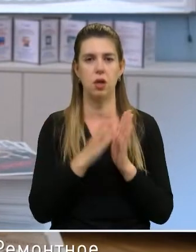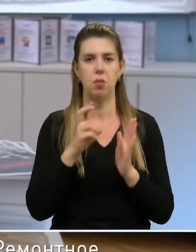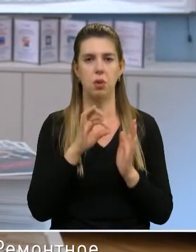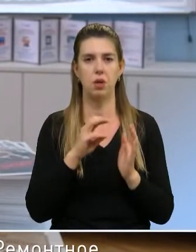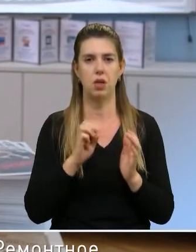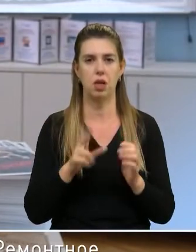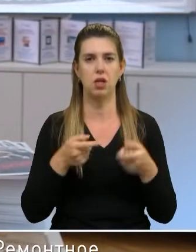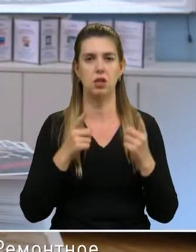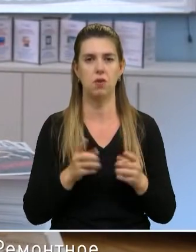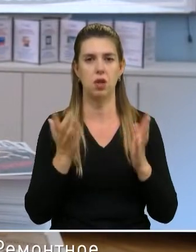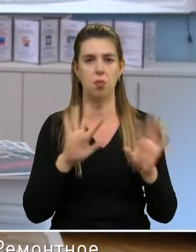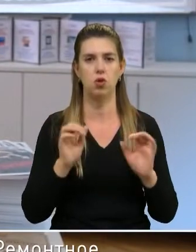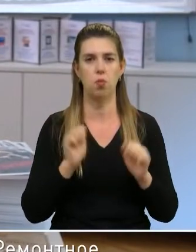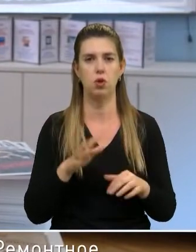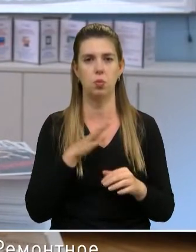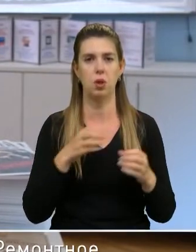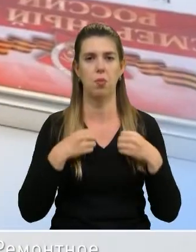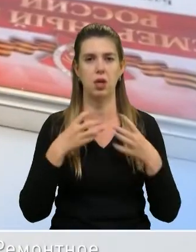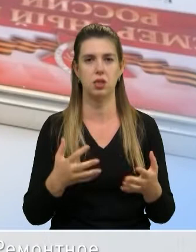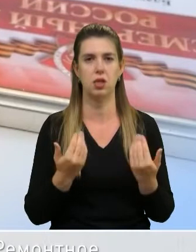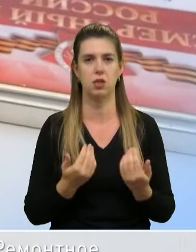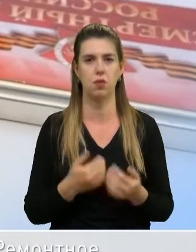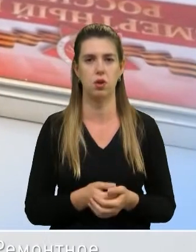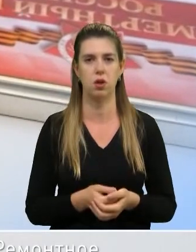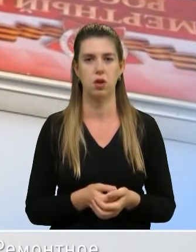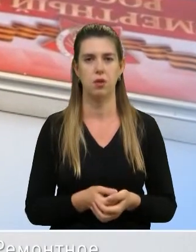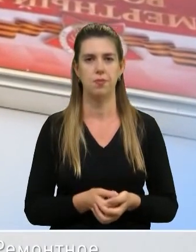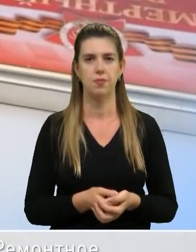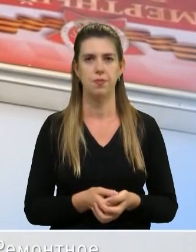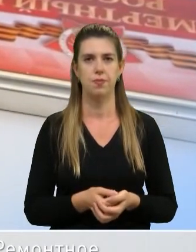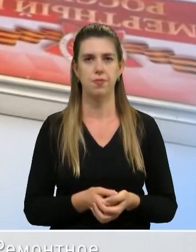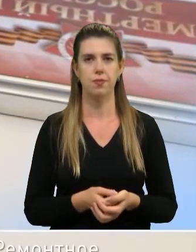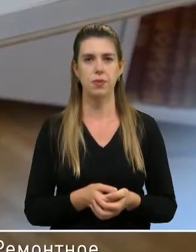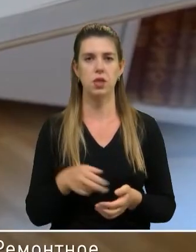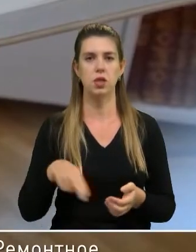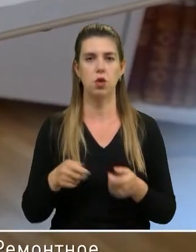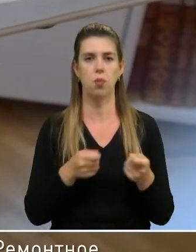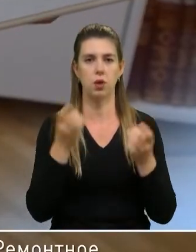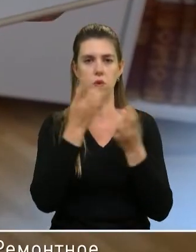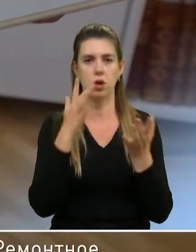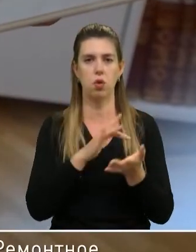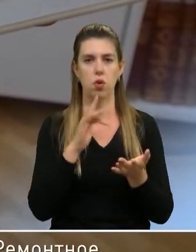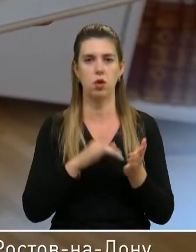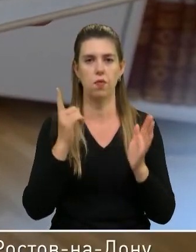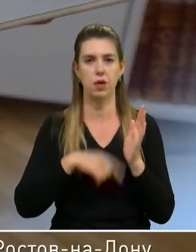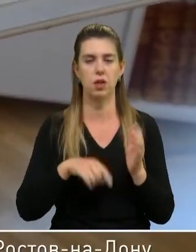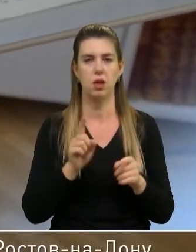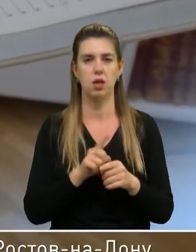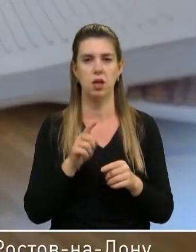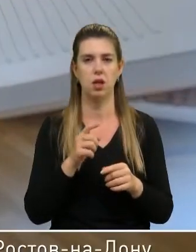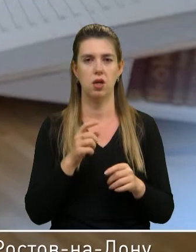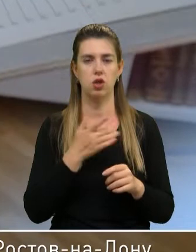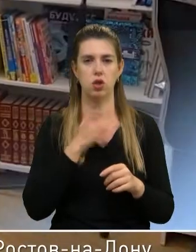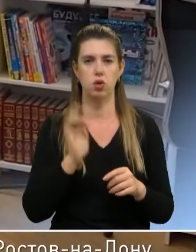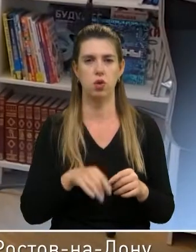и это действительно небольшой, может быть, и праздник сегодня. Яна Пилявская, начальник управления культуры города, уверена, зверства фашистов